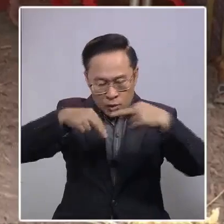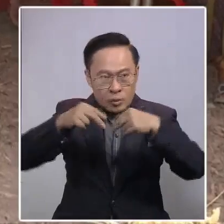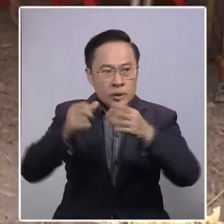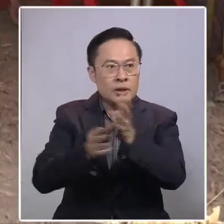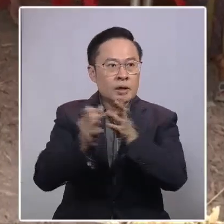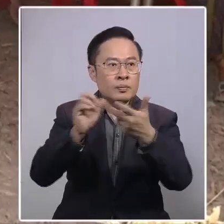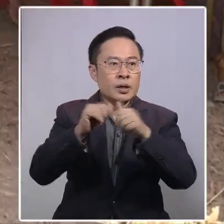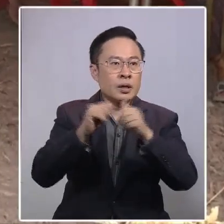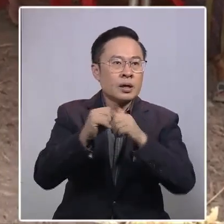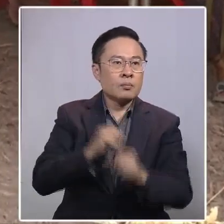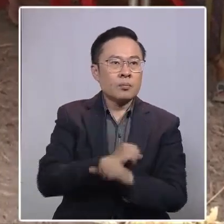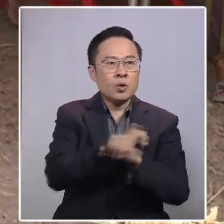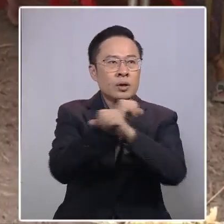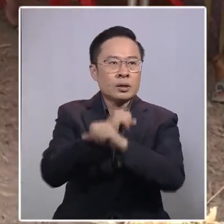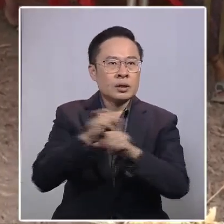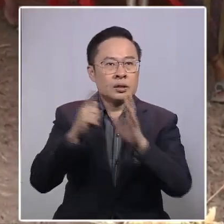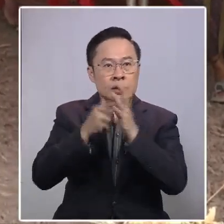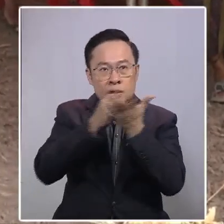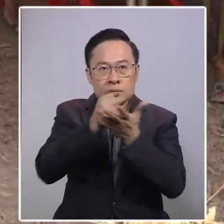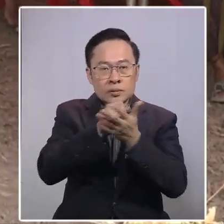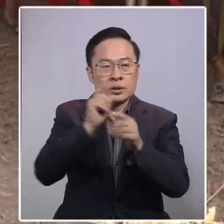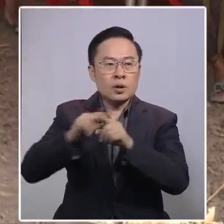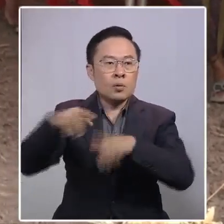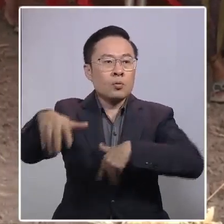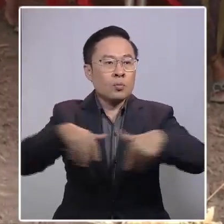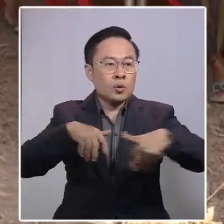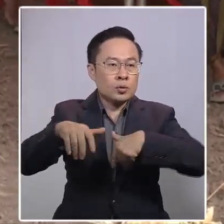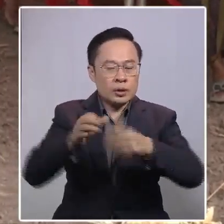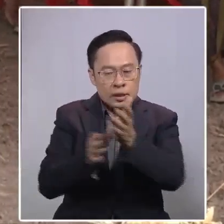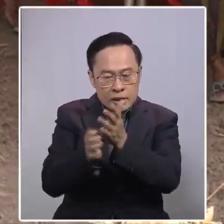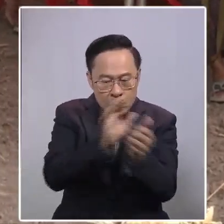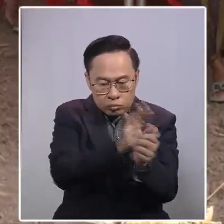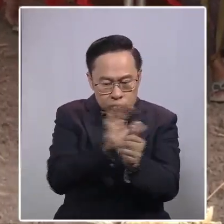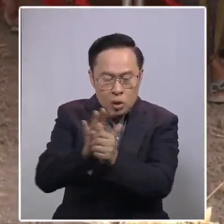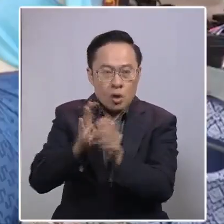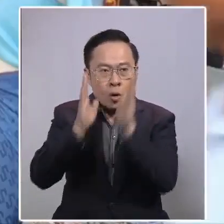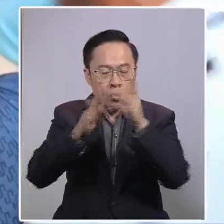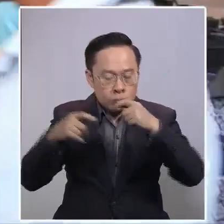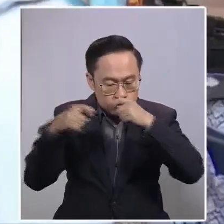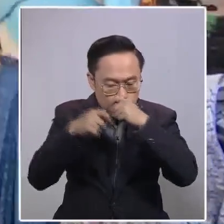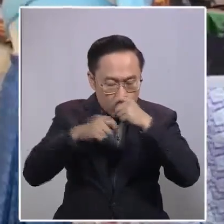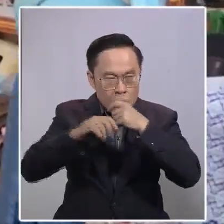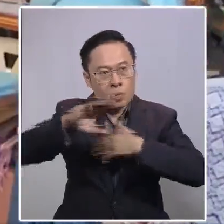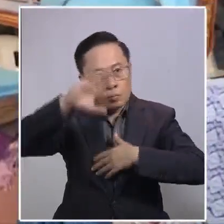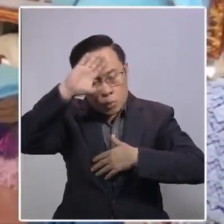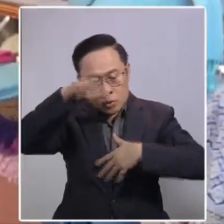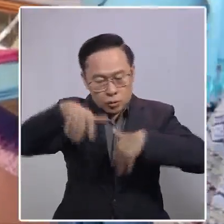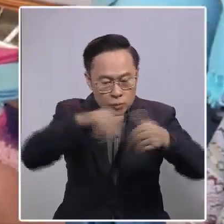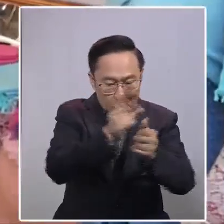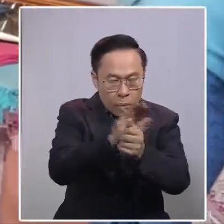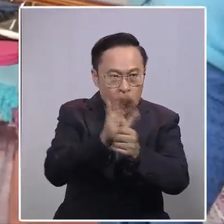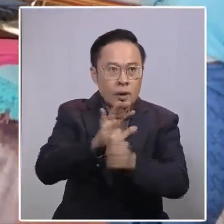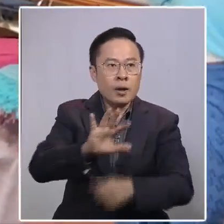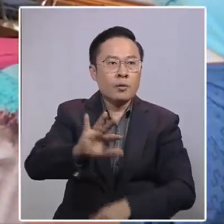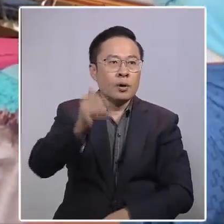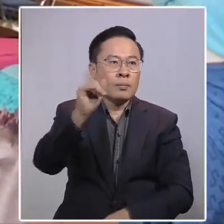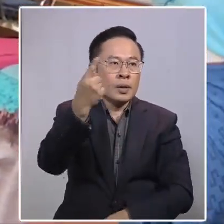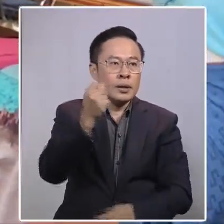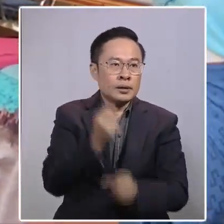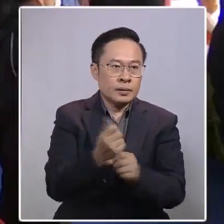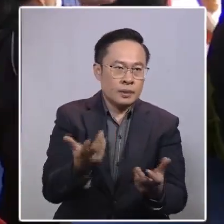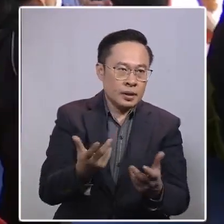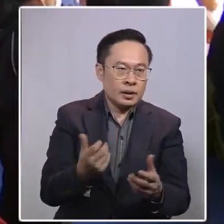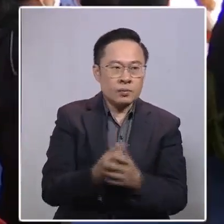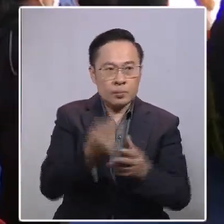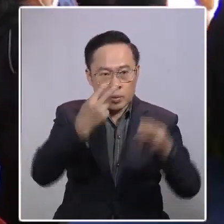องกันและแก้ไขปัญหายาเสพติดกลไกการบำบัดฟื้นฟูผู้ใช้ยาเสพติดโดยชุมชนเป็นฐานก่อนที่จะไปติดตามประเด็น